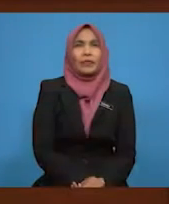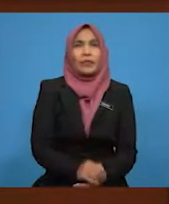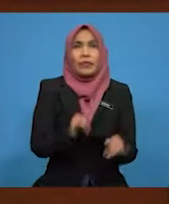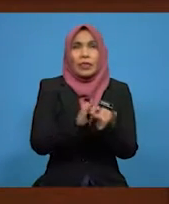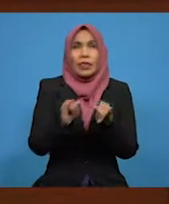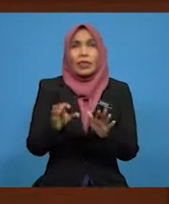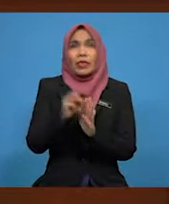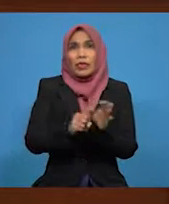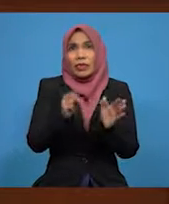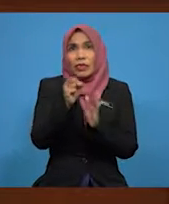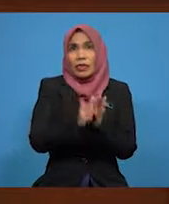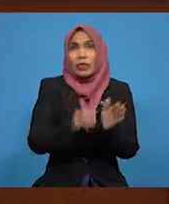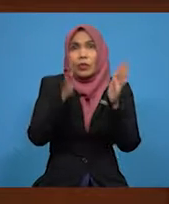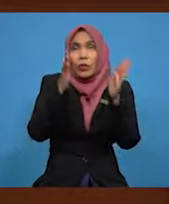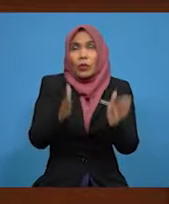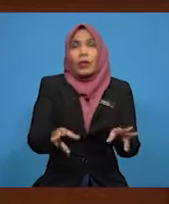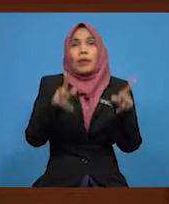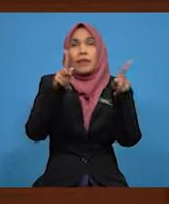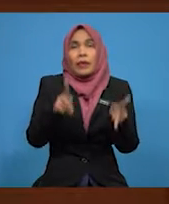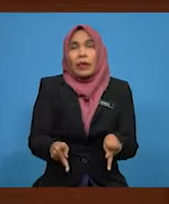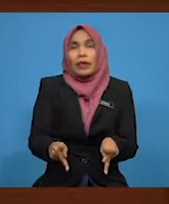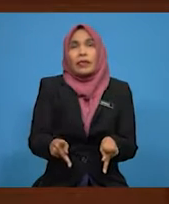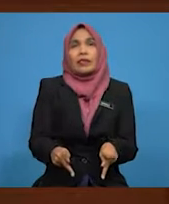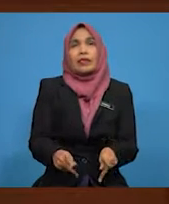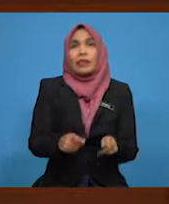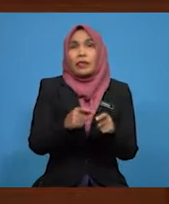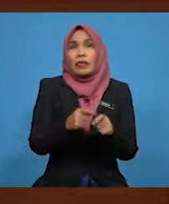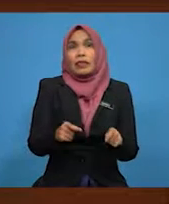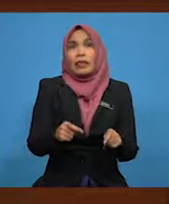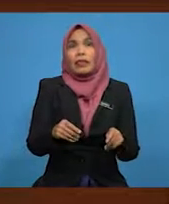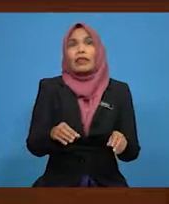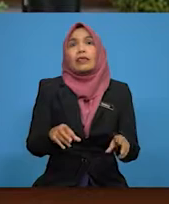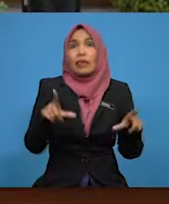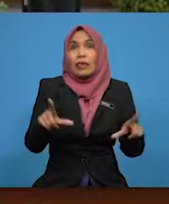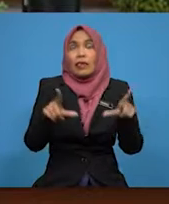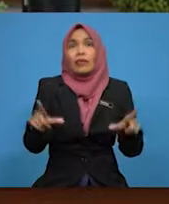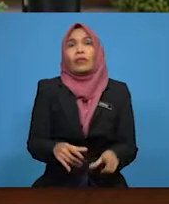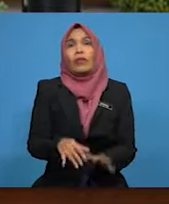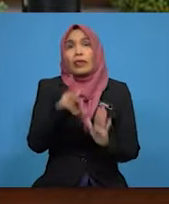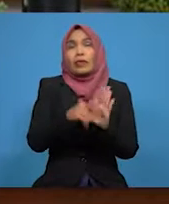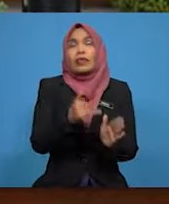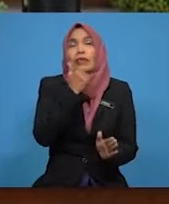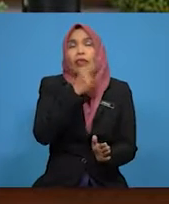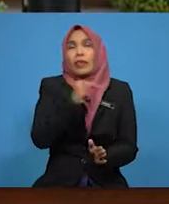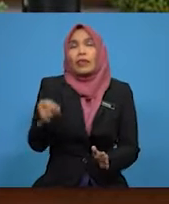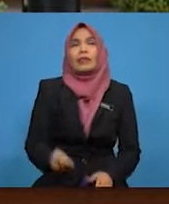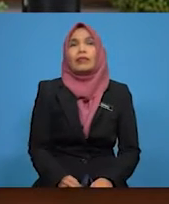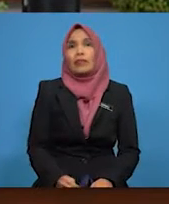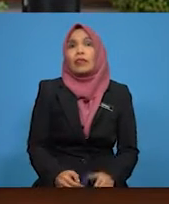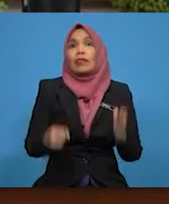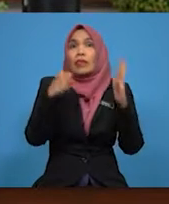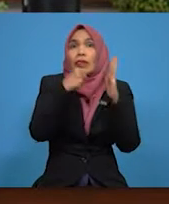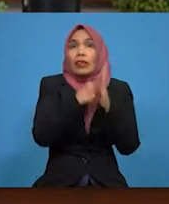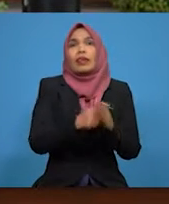Jika seseorang pekerja didapati telah melakukan kesalahan yang pertama, iaitu melanggar disiplin di tempat